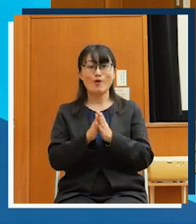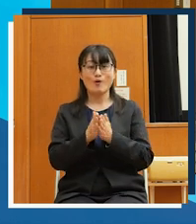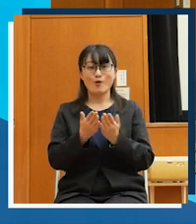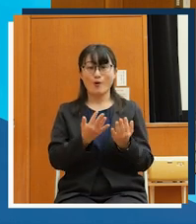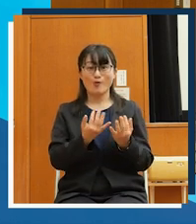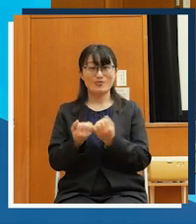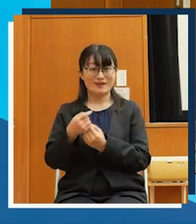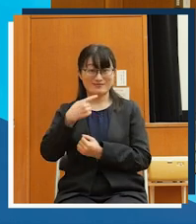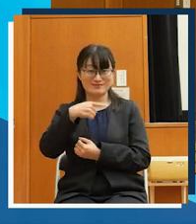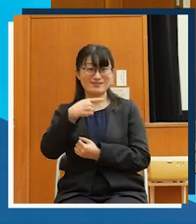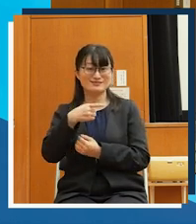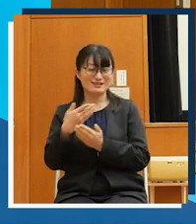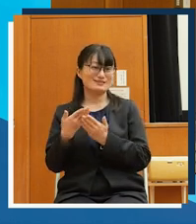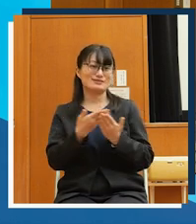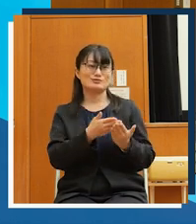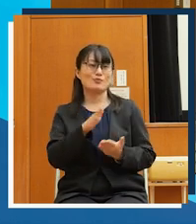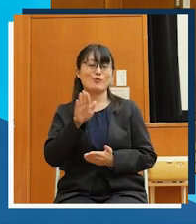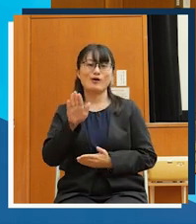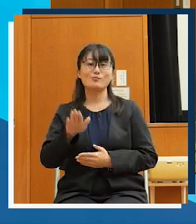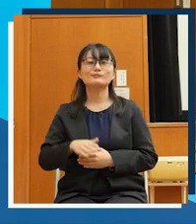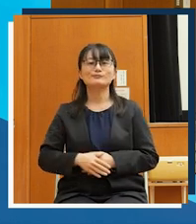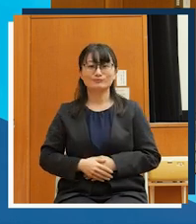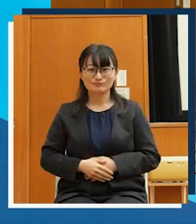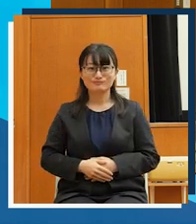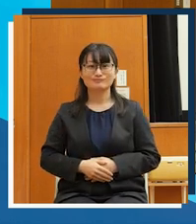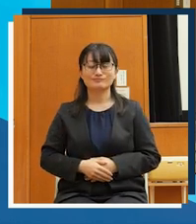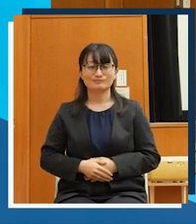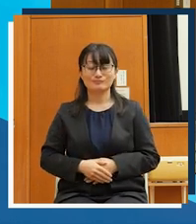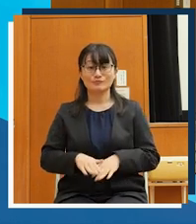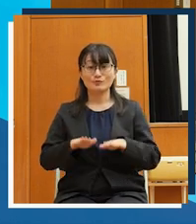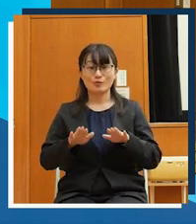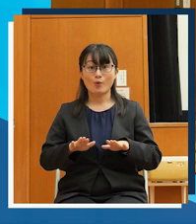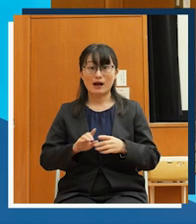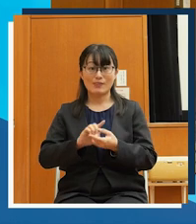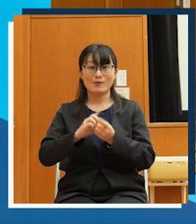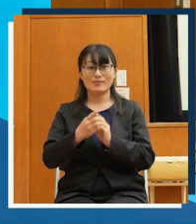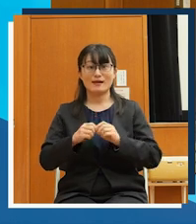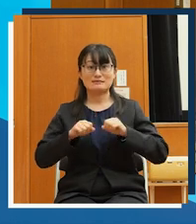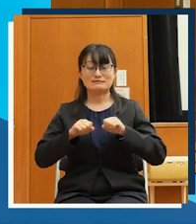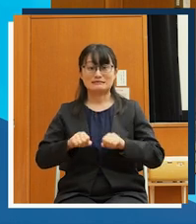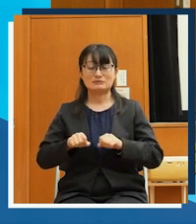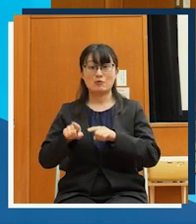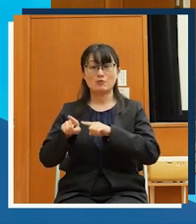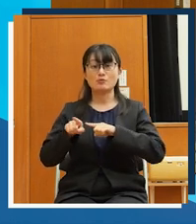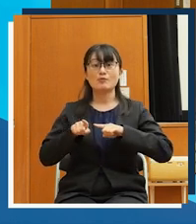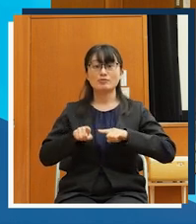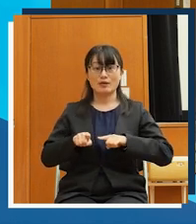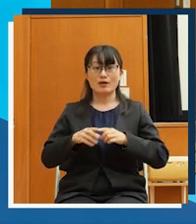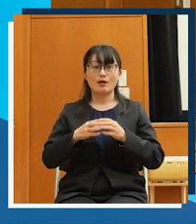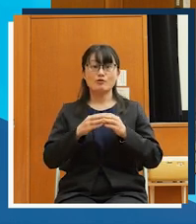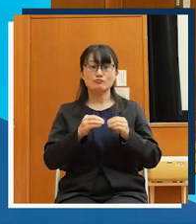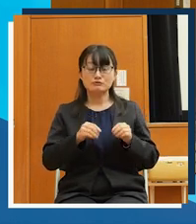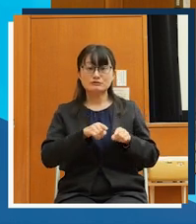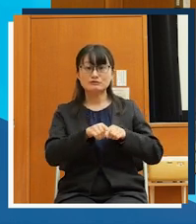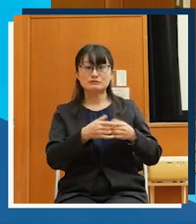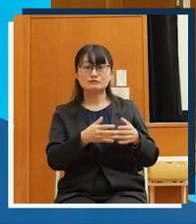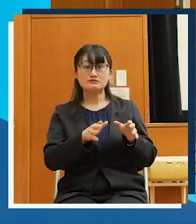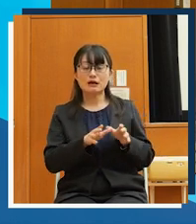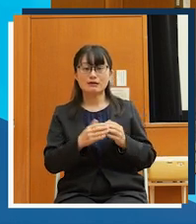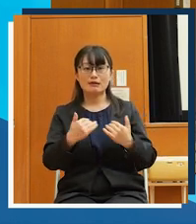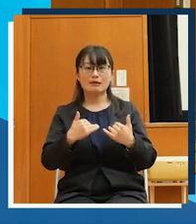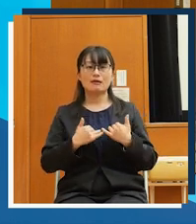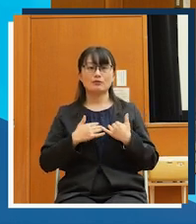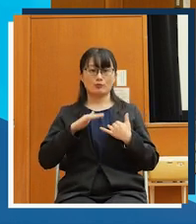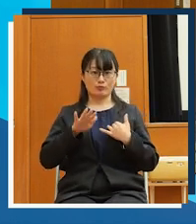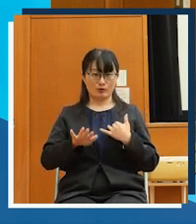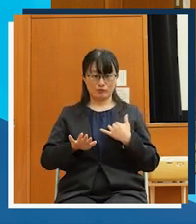質問をいいていますえま今回の大執行によって国と地方自治体の関係に少なならかずま影響があるのでは